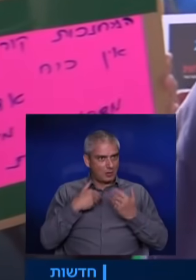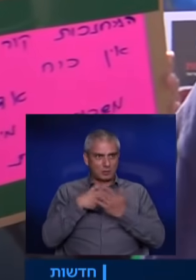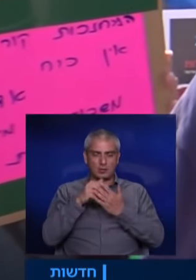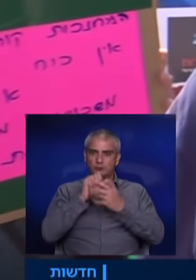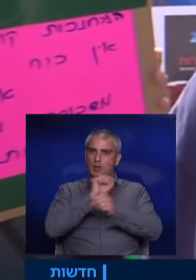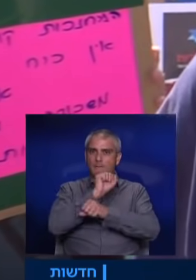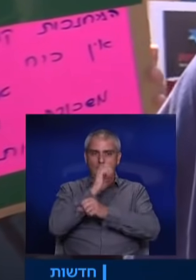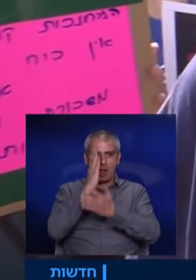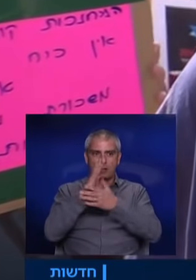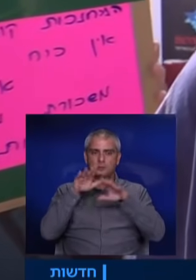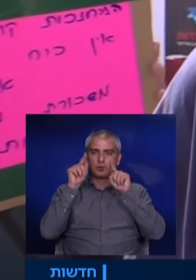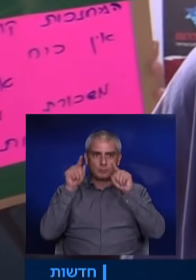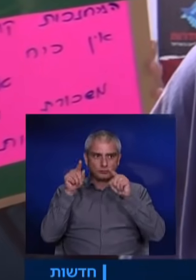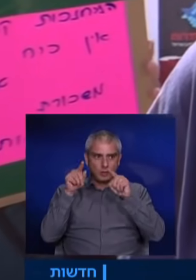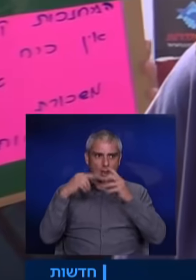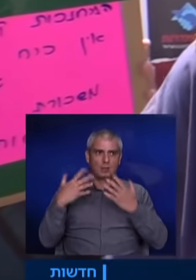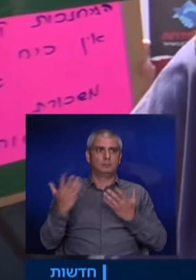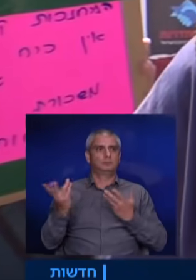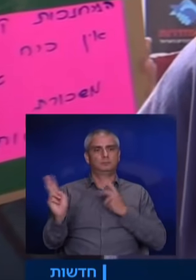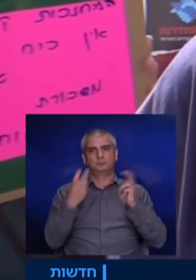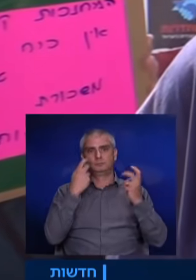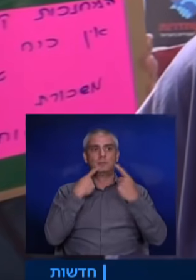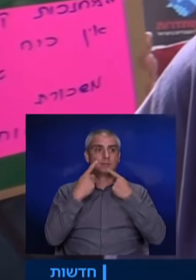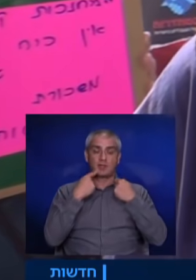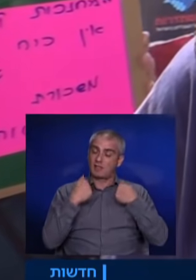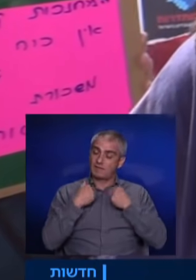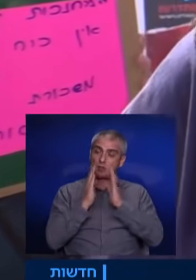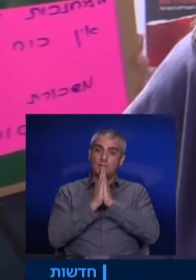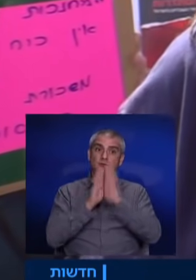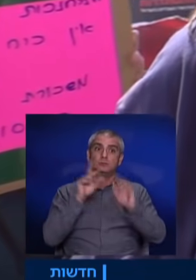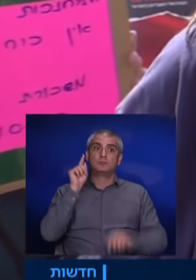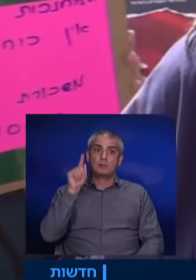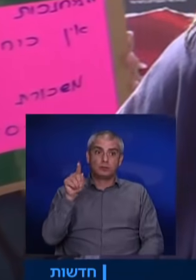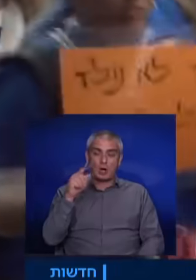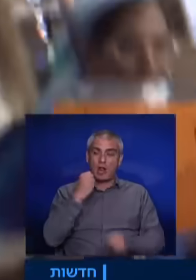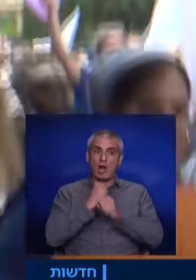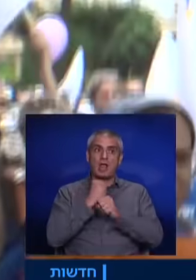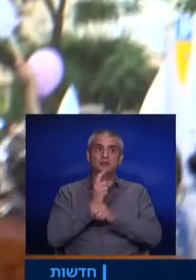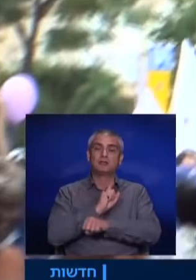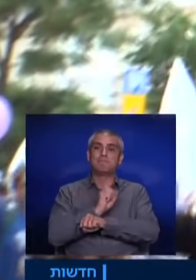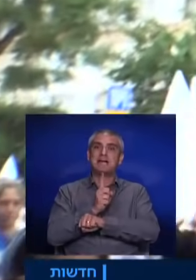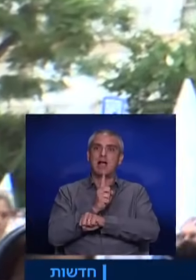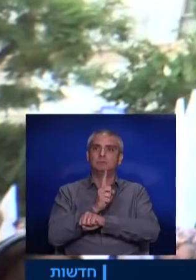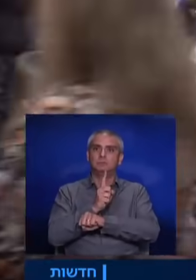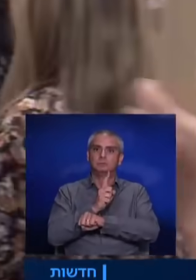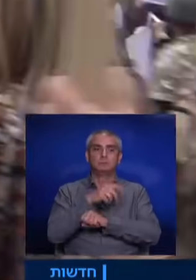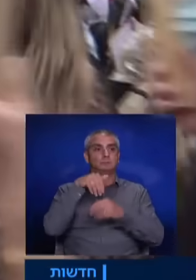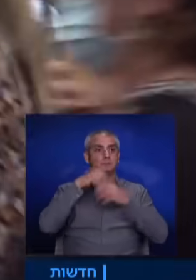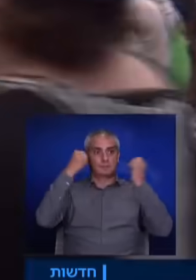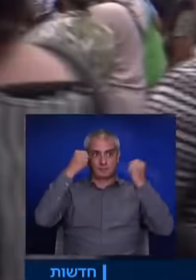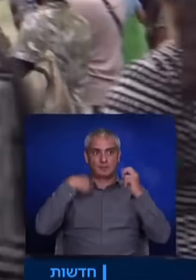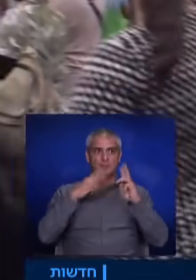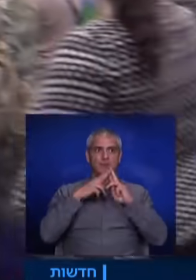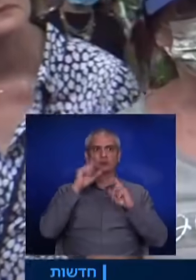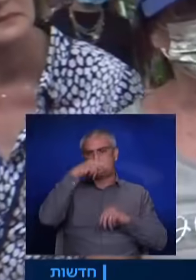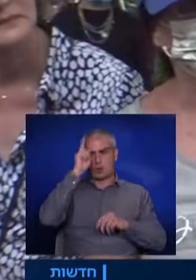המחאה עד שהממשלה תכנס אותנו למסע ומתן, ואנחנו קוראים לממשלה לעשות את זה מיד. בין המפגינים בתל אביב פגשנו גם